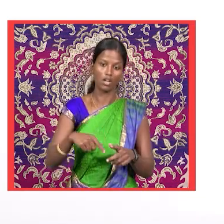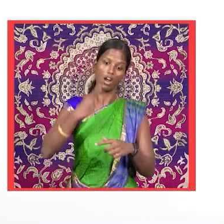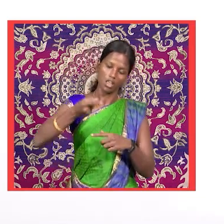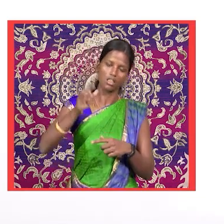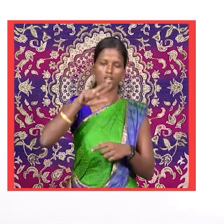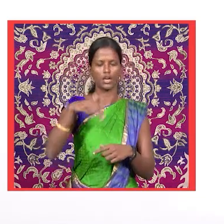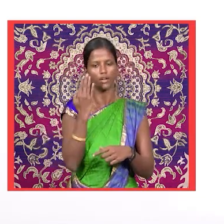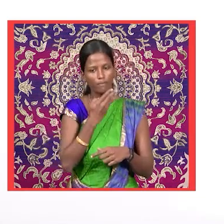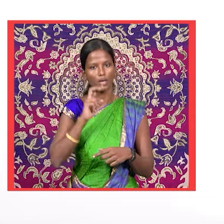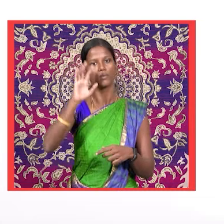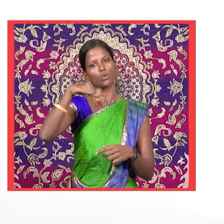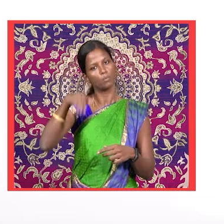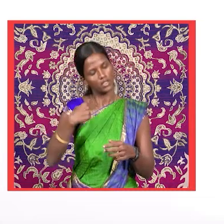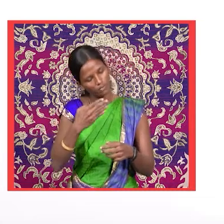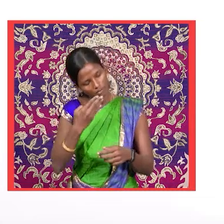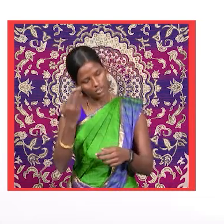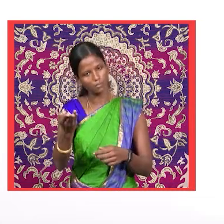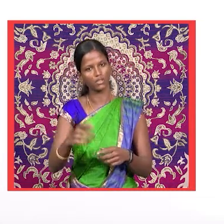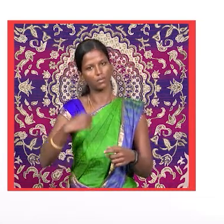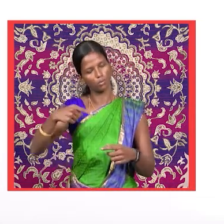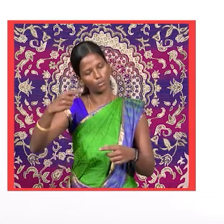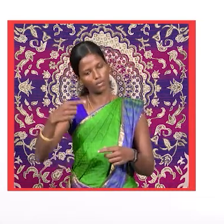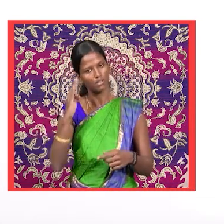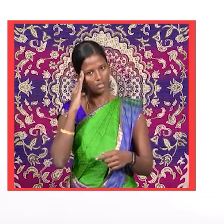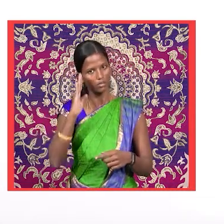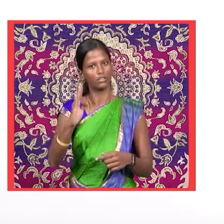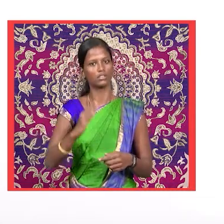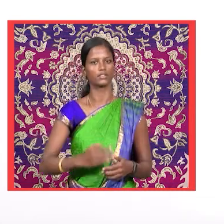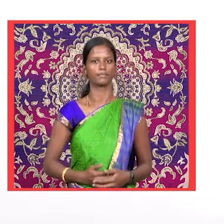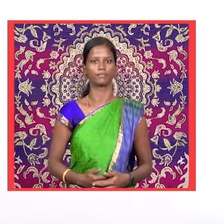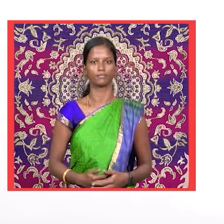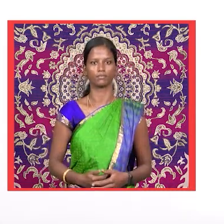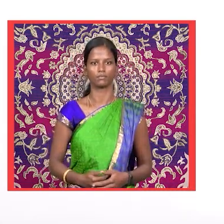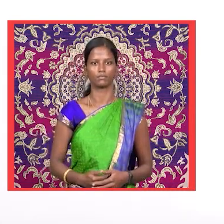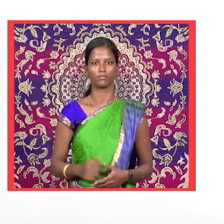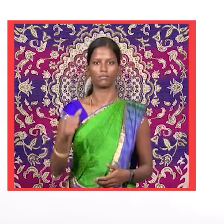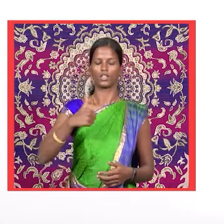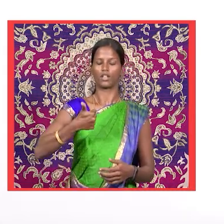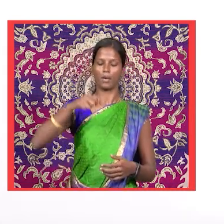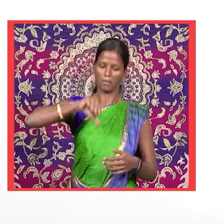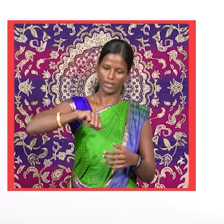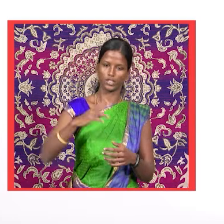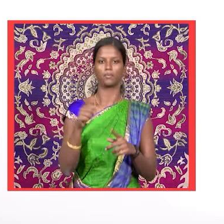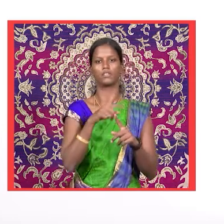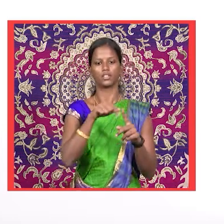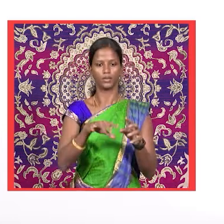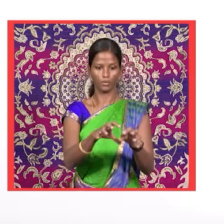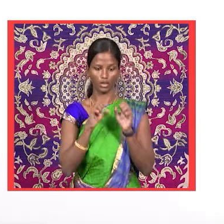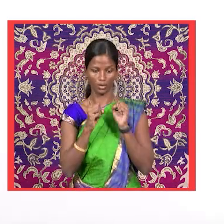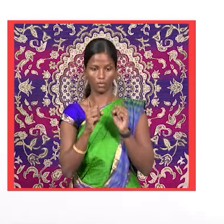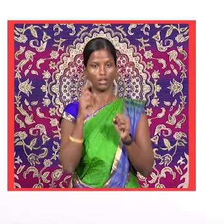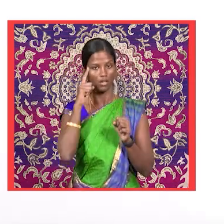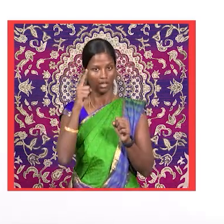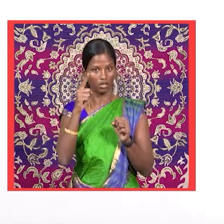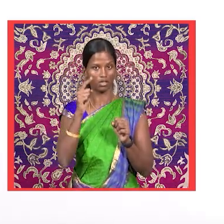சரி, 9வது வகுப்பும் சரி, எந்த வகுப்புகள் போனாலும் சரி, லாப சதவீதமும் நட்ட சதவீதமும் கண்டுபிடிக்க சொன்னாங்கன்னா அடக்க விலையில்